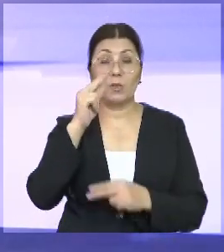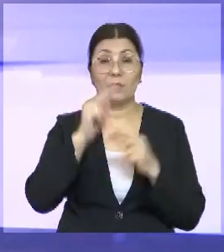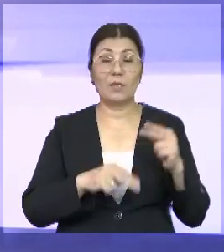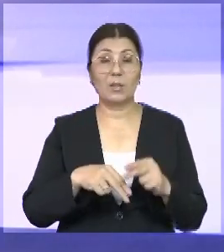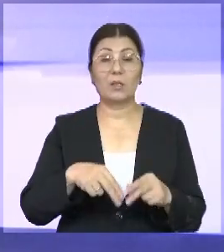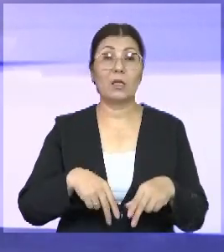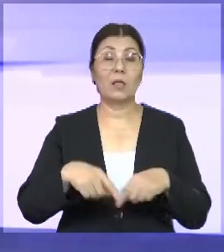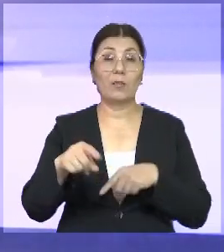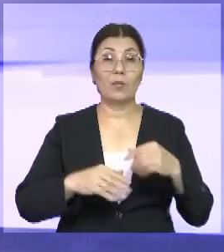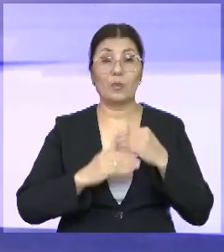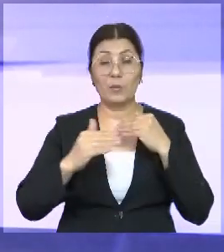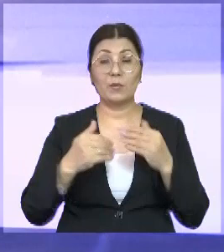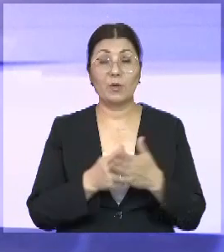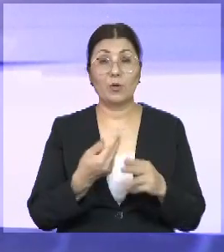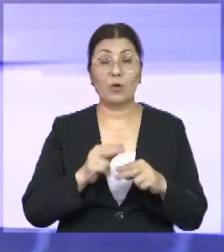мугалжарский